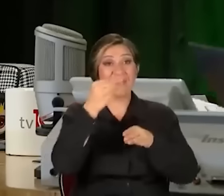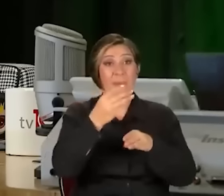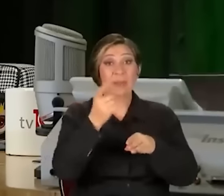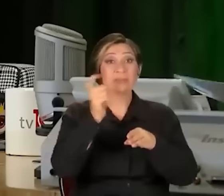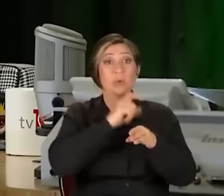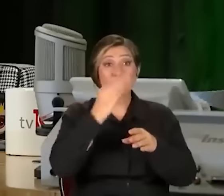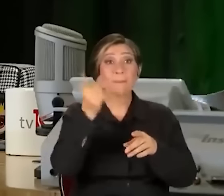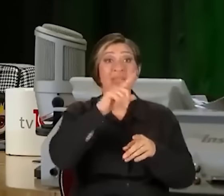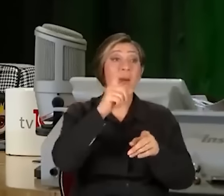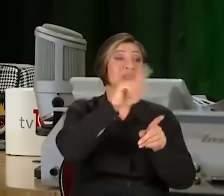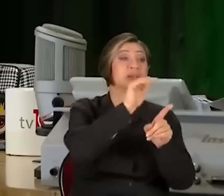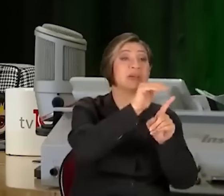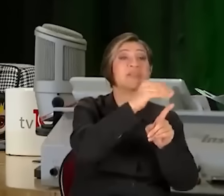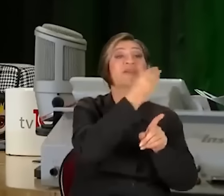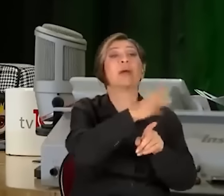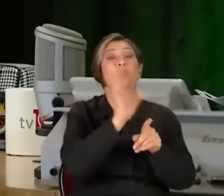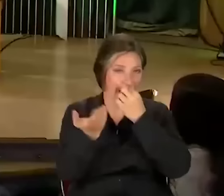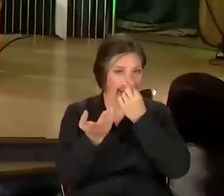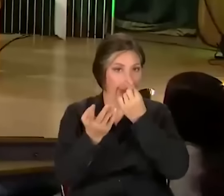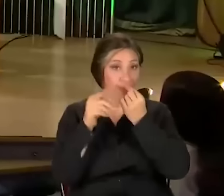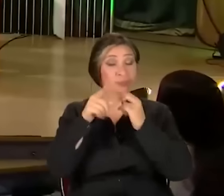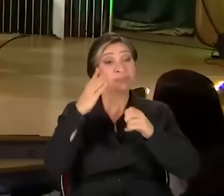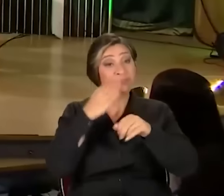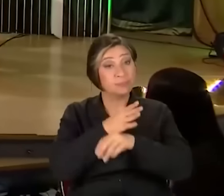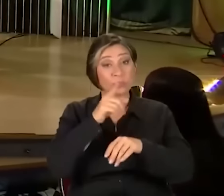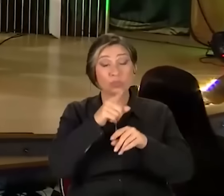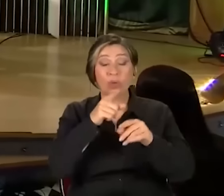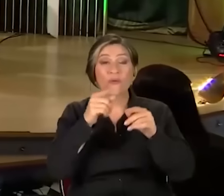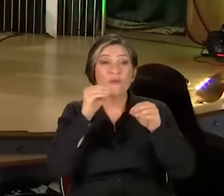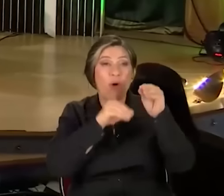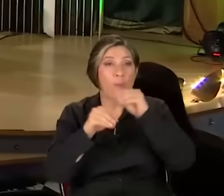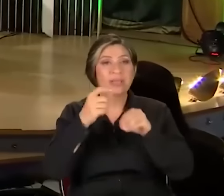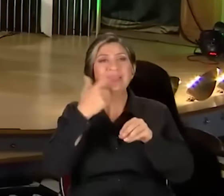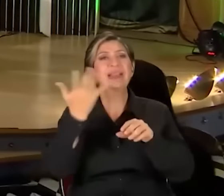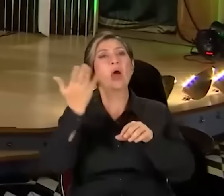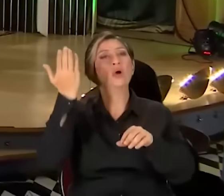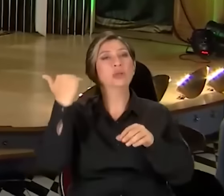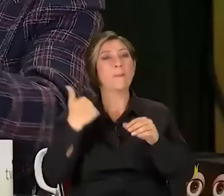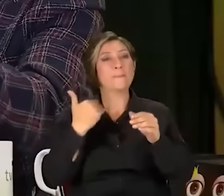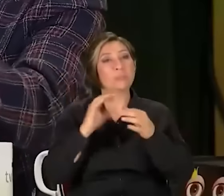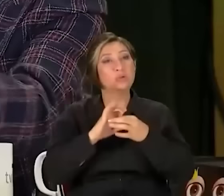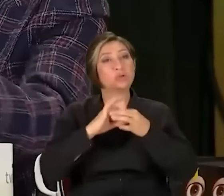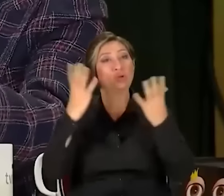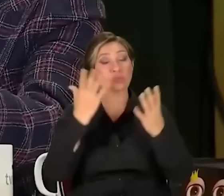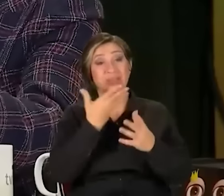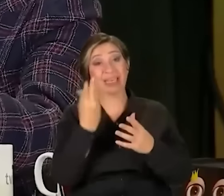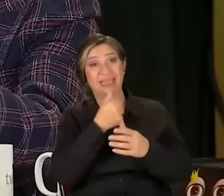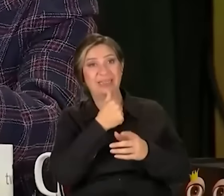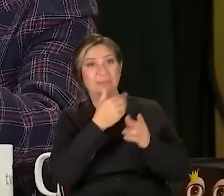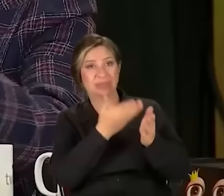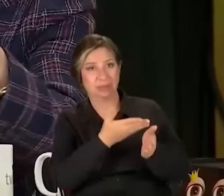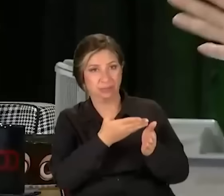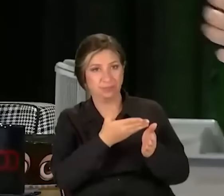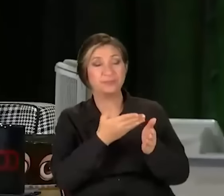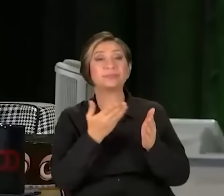ağzı yandıysa bir daha gelip başka bir YouTuber'a reklam vermiyordu. Hı hı. Aslında bu formülü yıllar öncesinde bu formülü çözmüş bir genç adamsın,